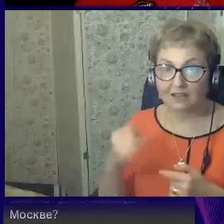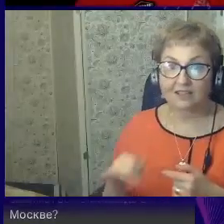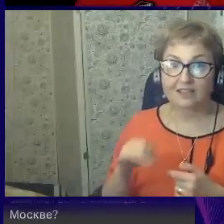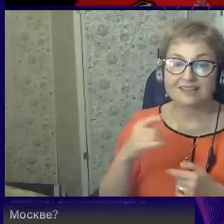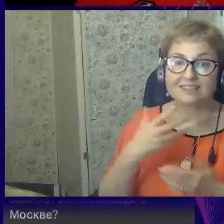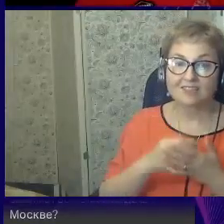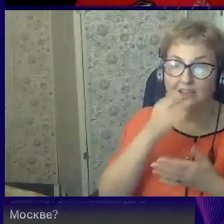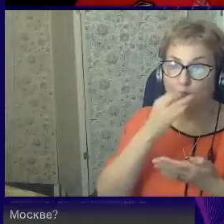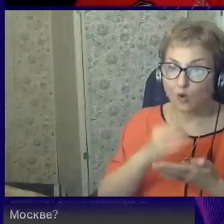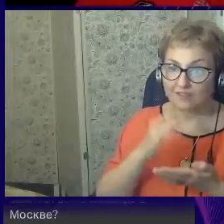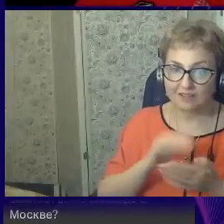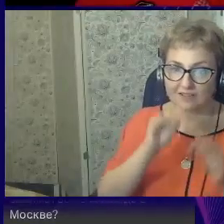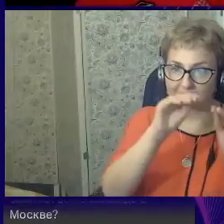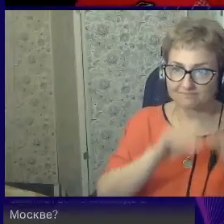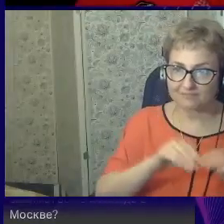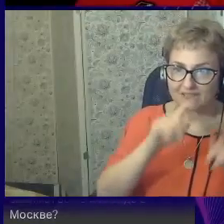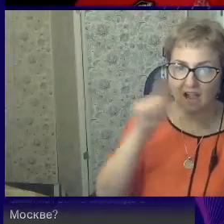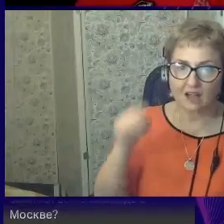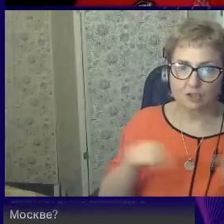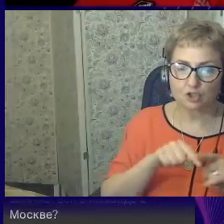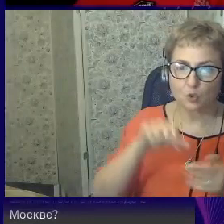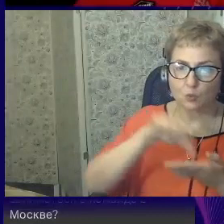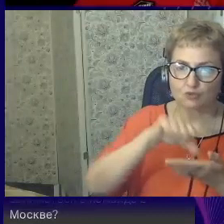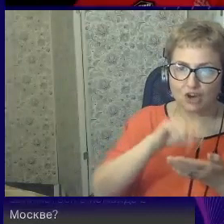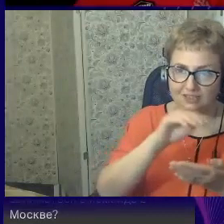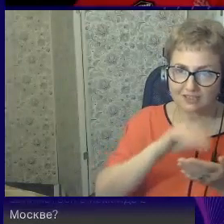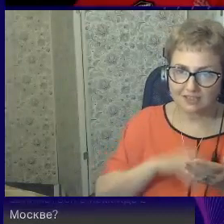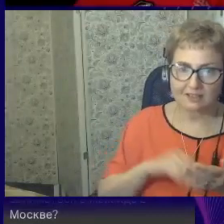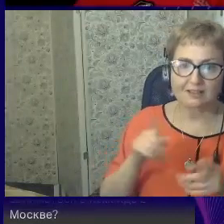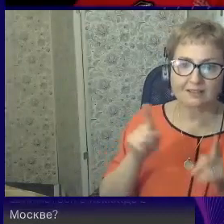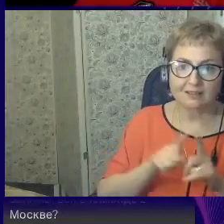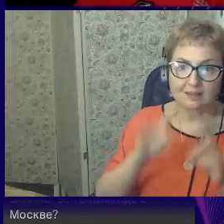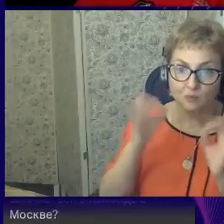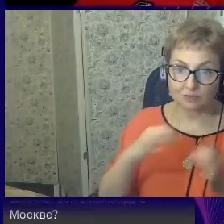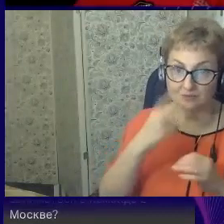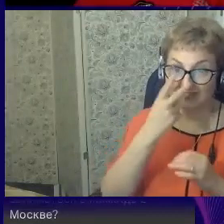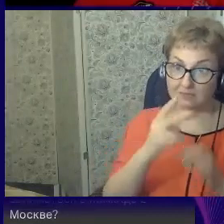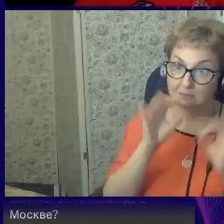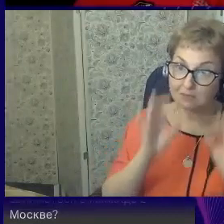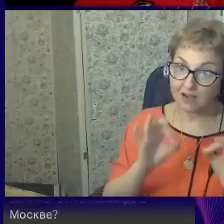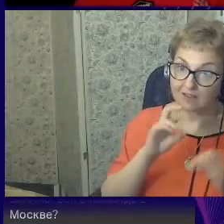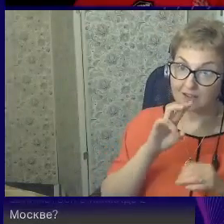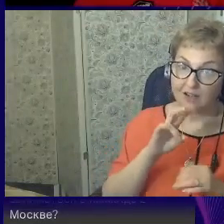Свои ответы они заносят в карточку участника, и мы таким образом видим, правильно